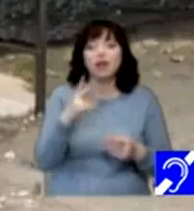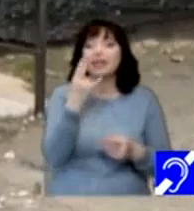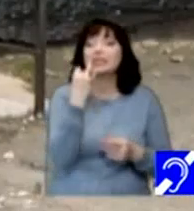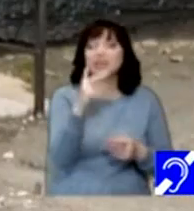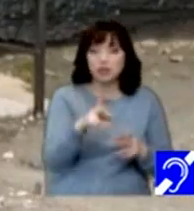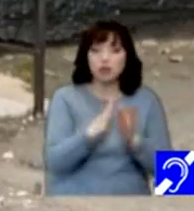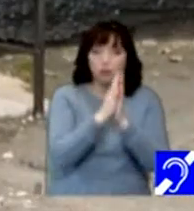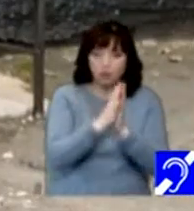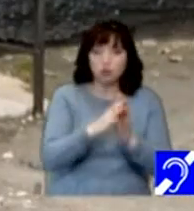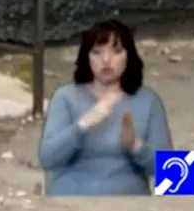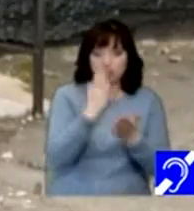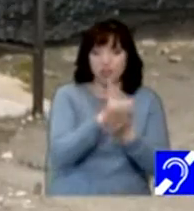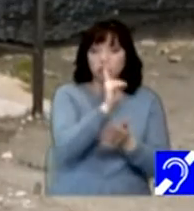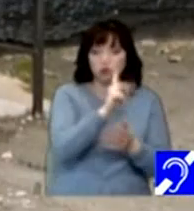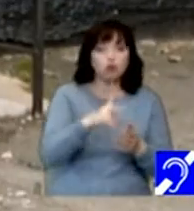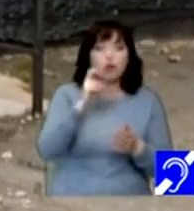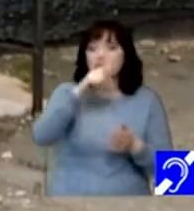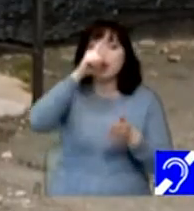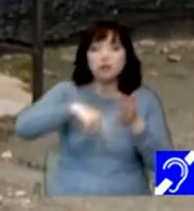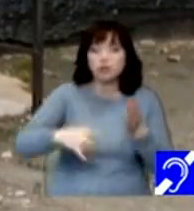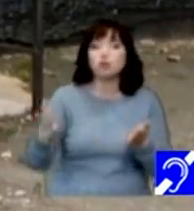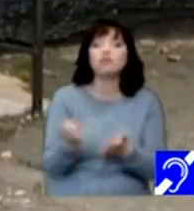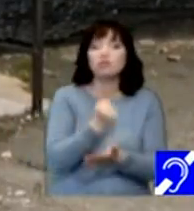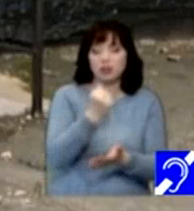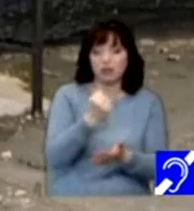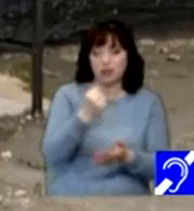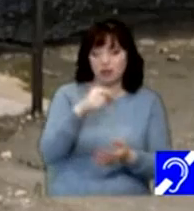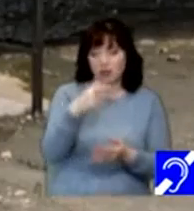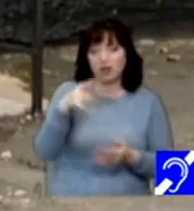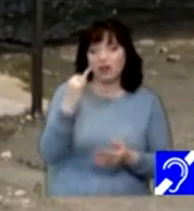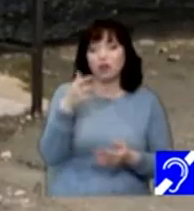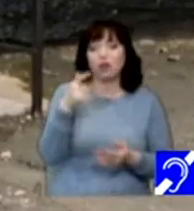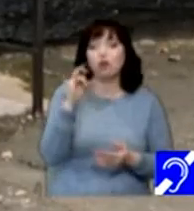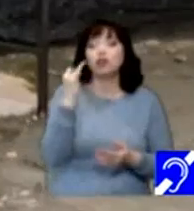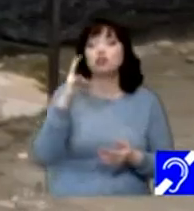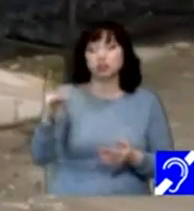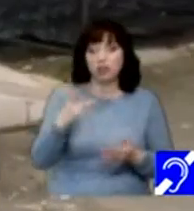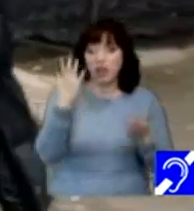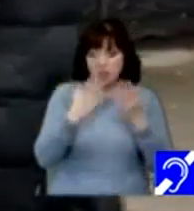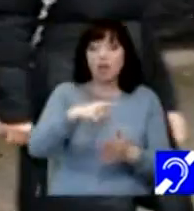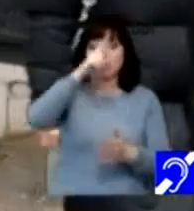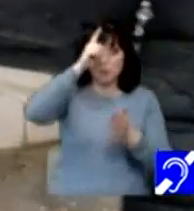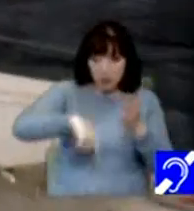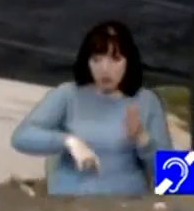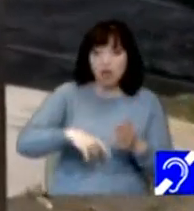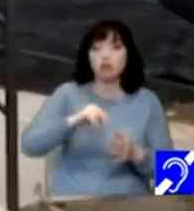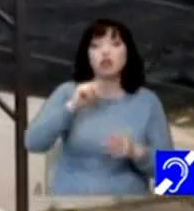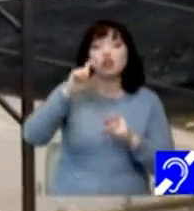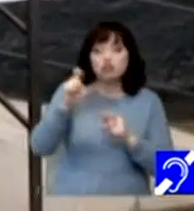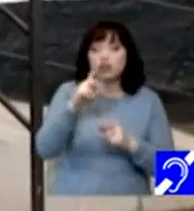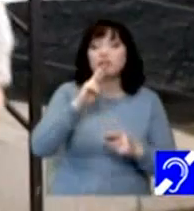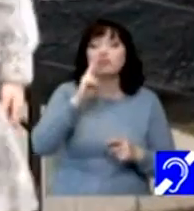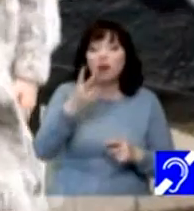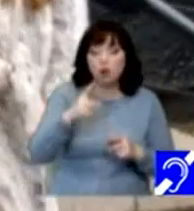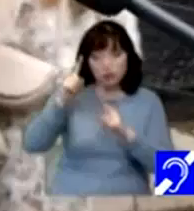recunoaște victoria lui Grigorișin la Bălți. Dacă va fi validat, mandatul lui Grigorișin va expira în mai puțin de 2 ani, până la viitoarele